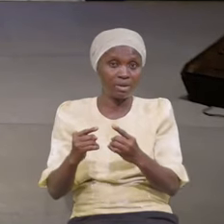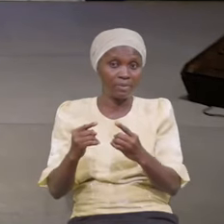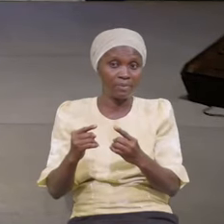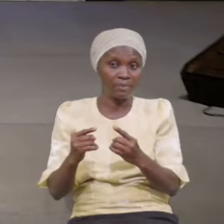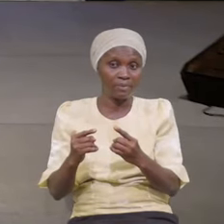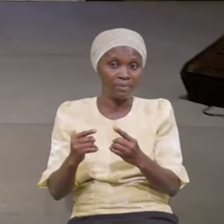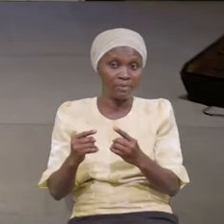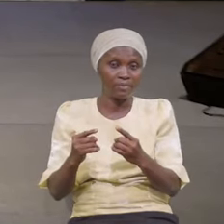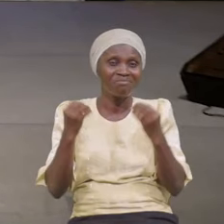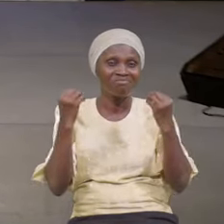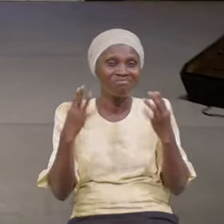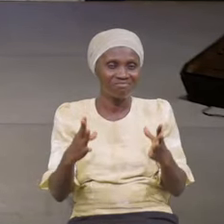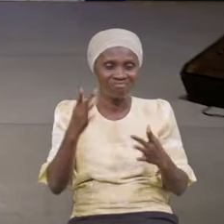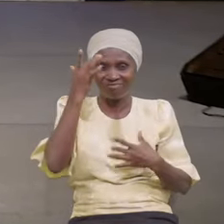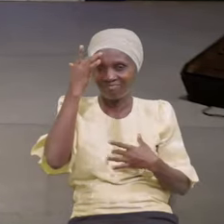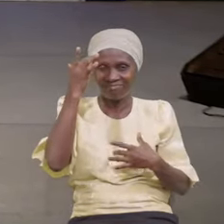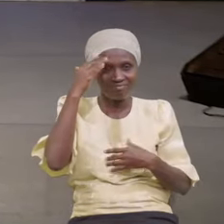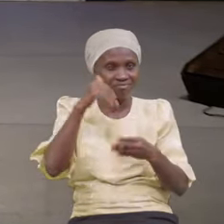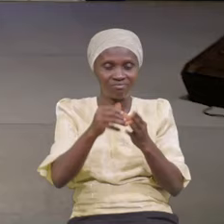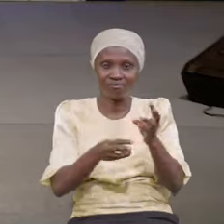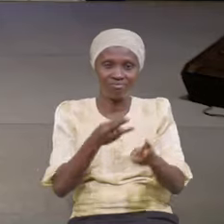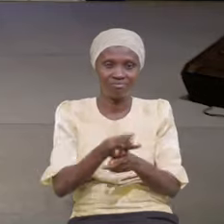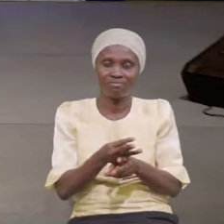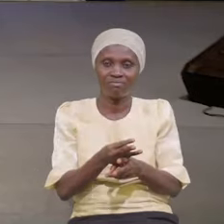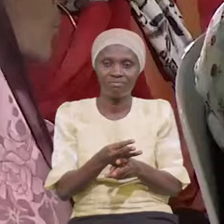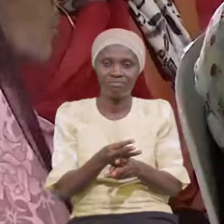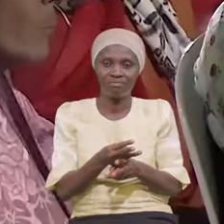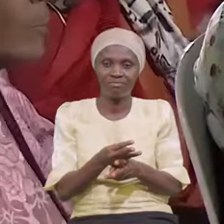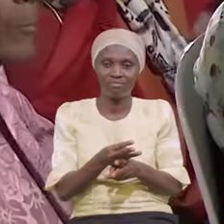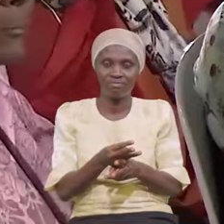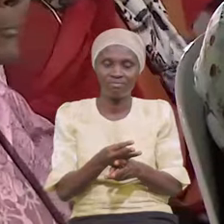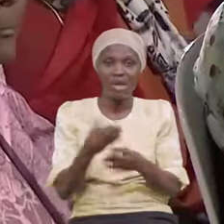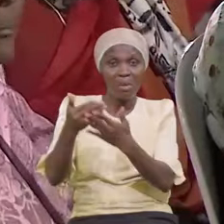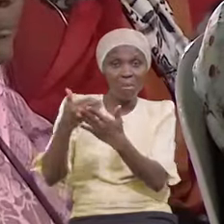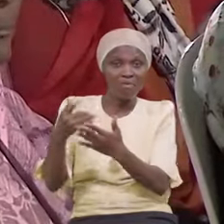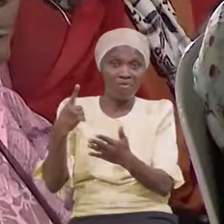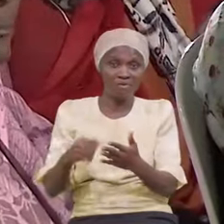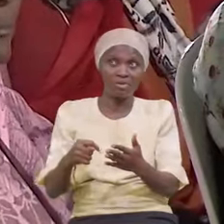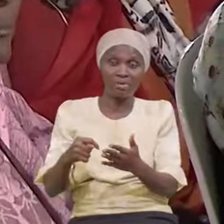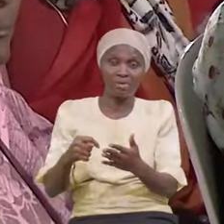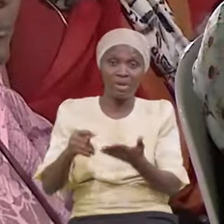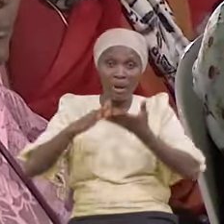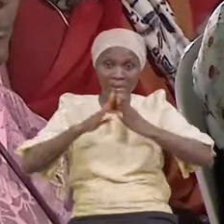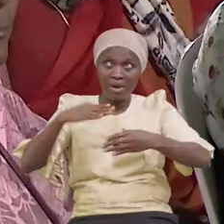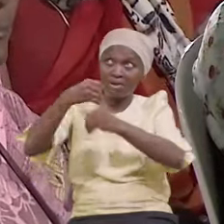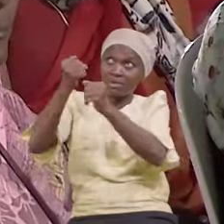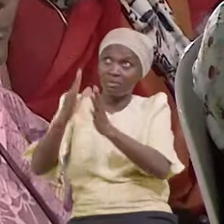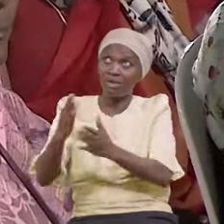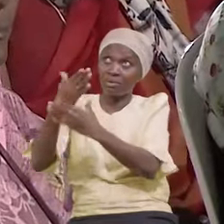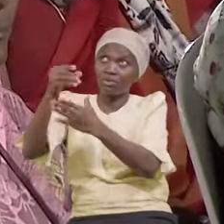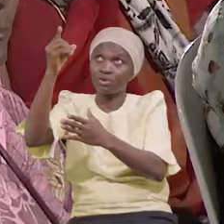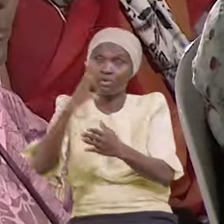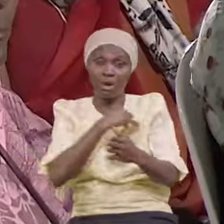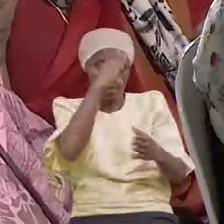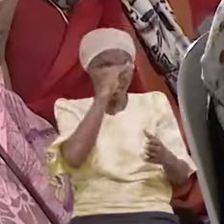much sickness in the world. మానవాళి మధ్య చాలా రోగం ఉంది. Before the mediator between God and men came